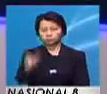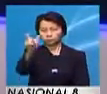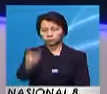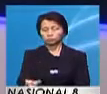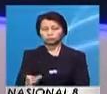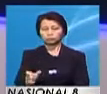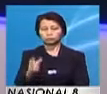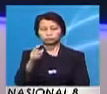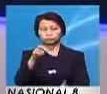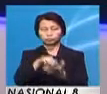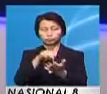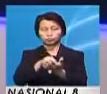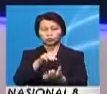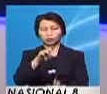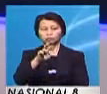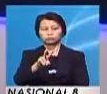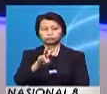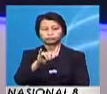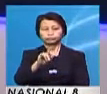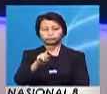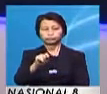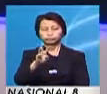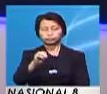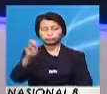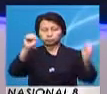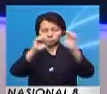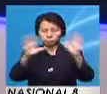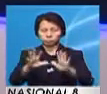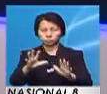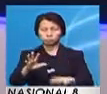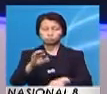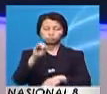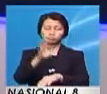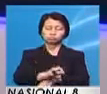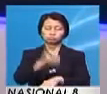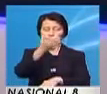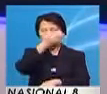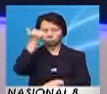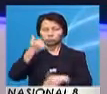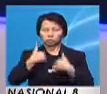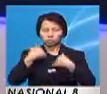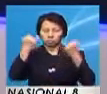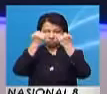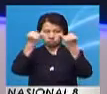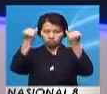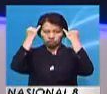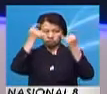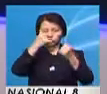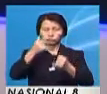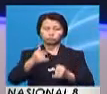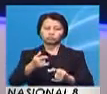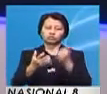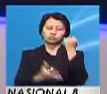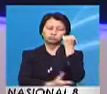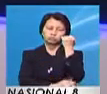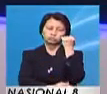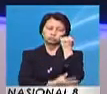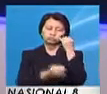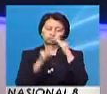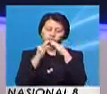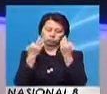Seorang penuntut Universiti Teknologi MARA UiTM Shah Alam terpaksa melupakan hasrat memiliki ijazah kerana kesempitan hidup